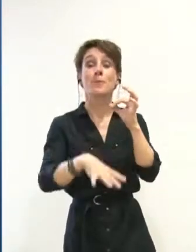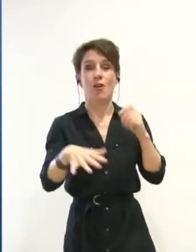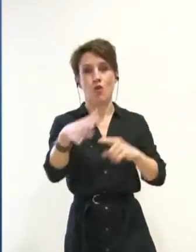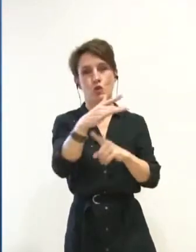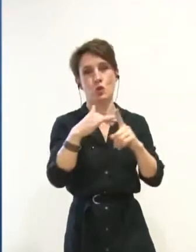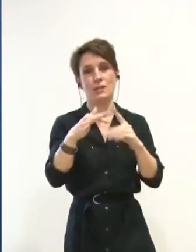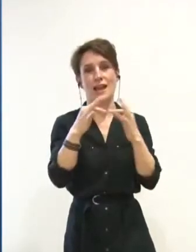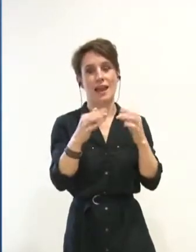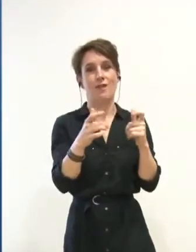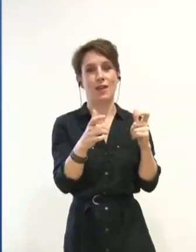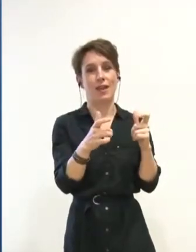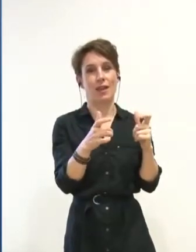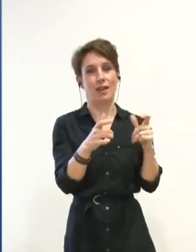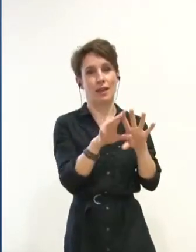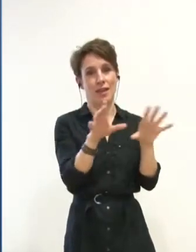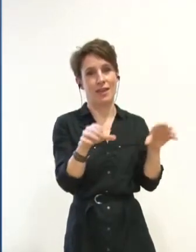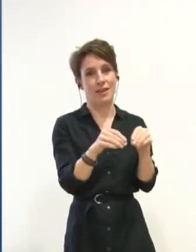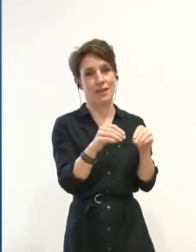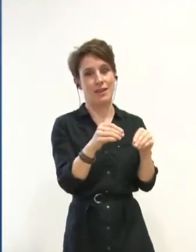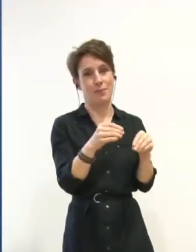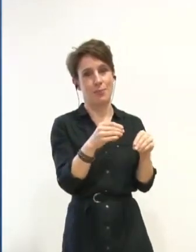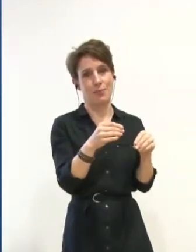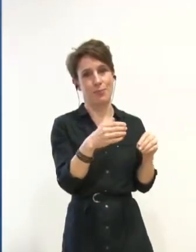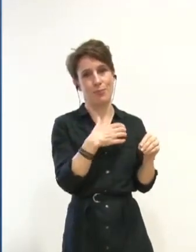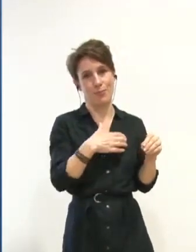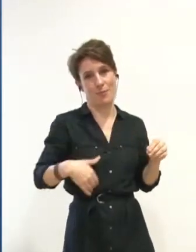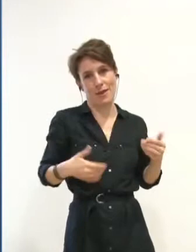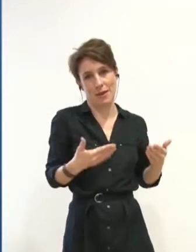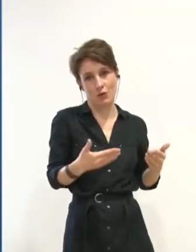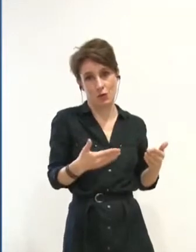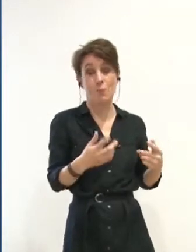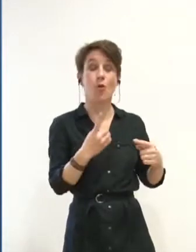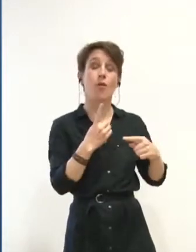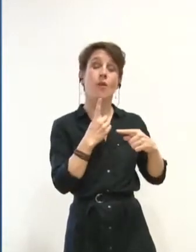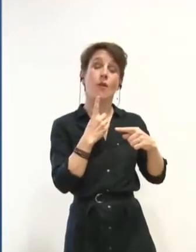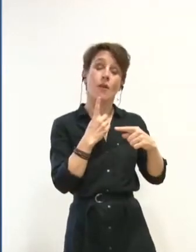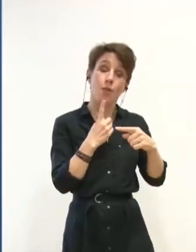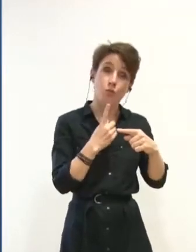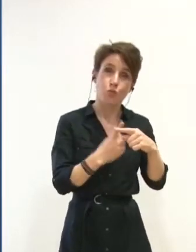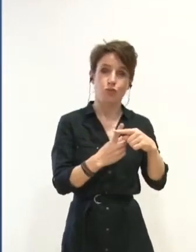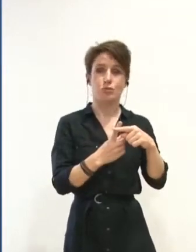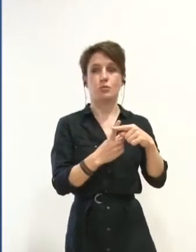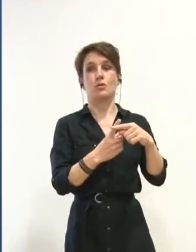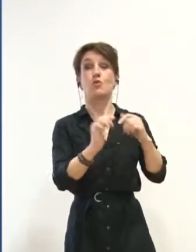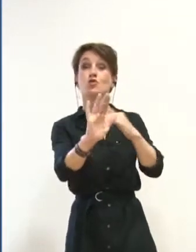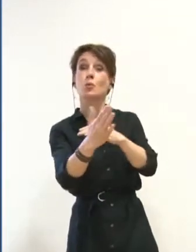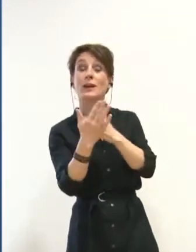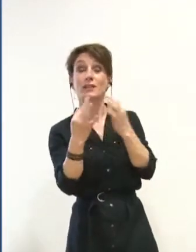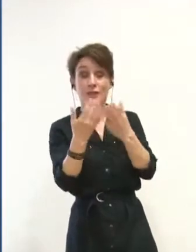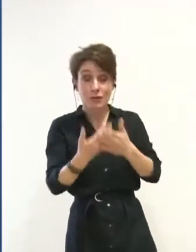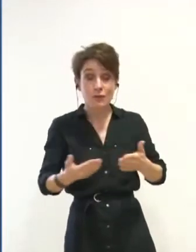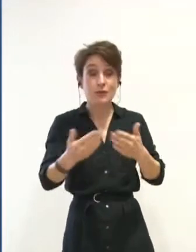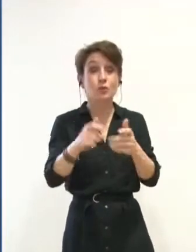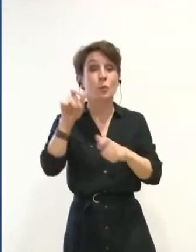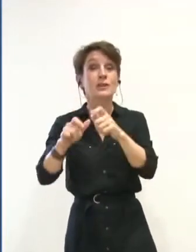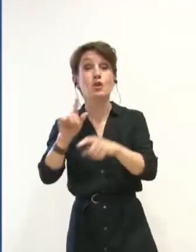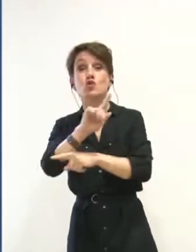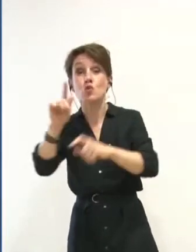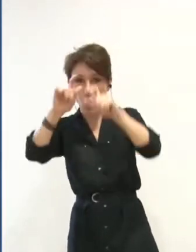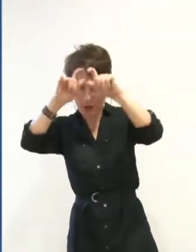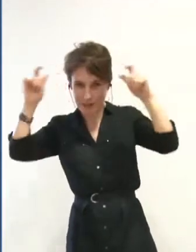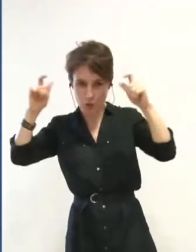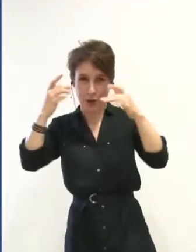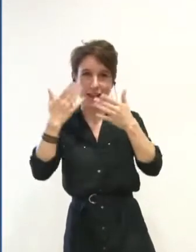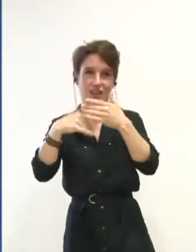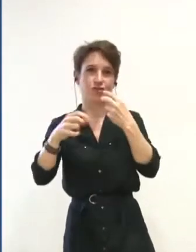collectivité et une présentation de l'état des non-titulaires à la ville. Cela devrait être très facile,